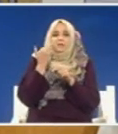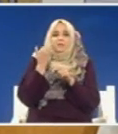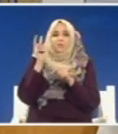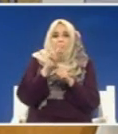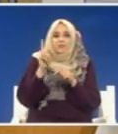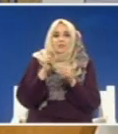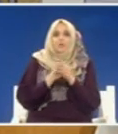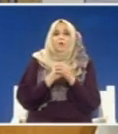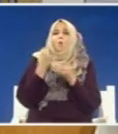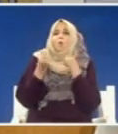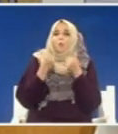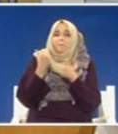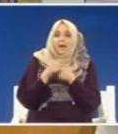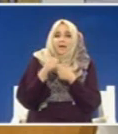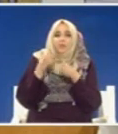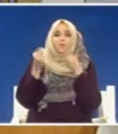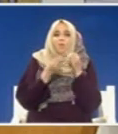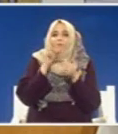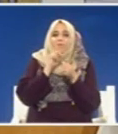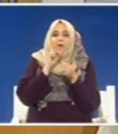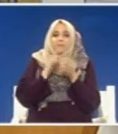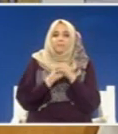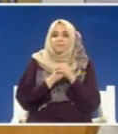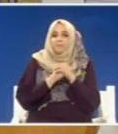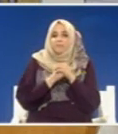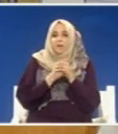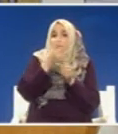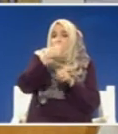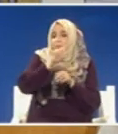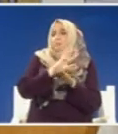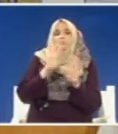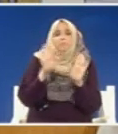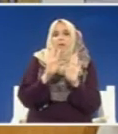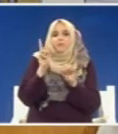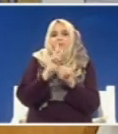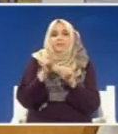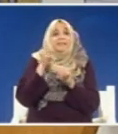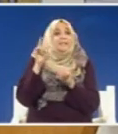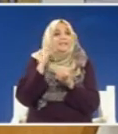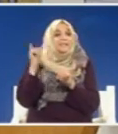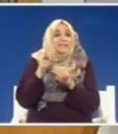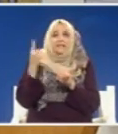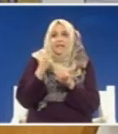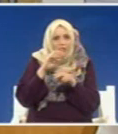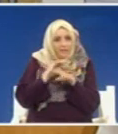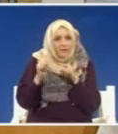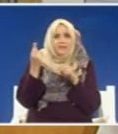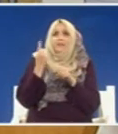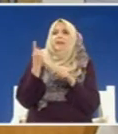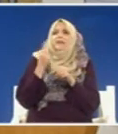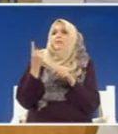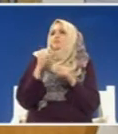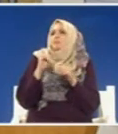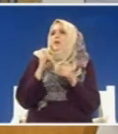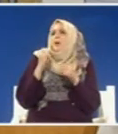على مرأة، هؤلاء لا تجب في حقهم الجمعة. لكن لو صلاها أحدهم سواء كان مريضا